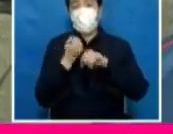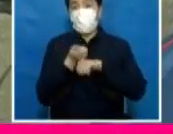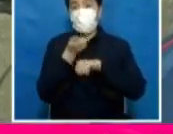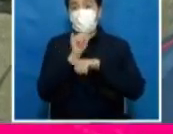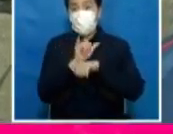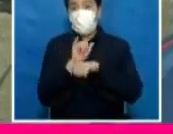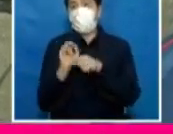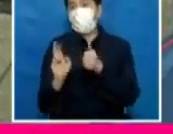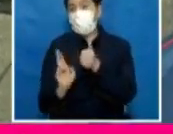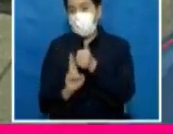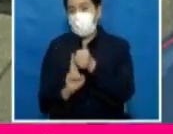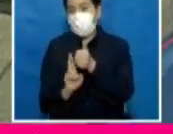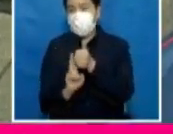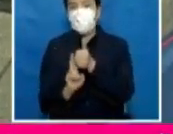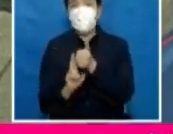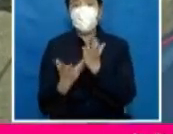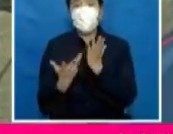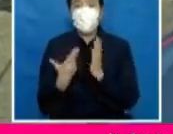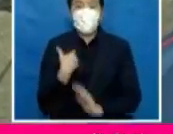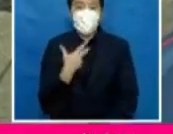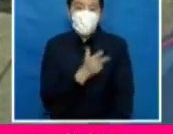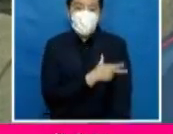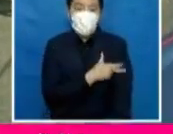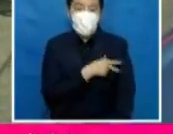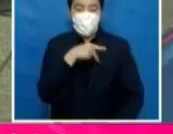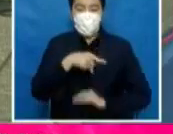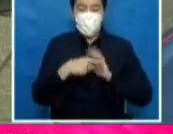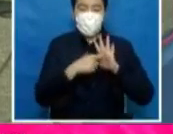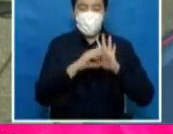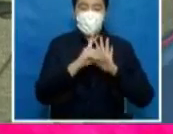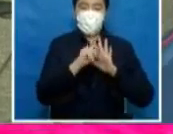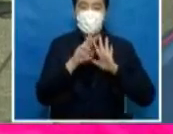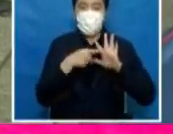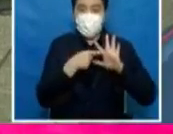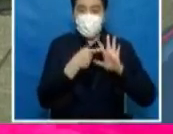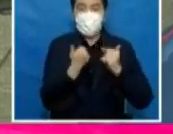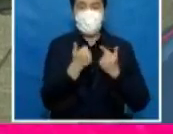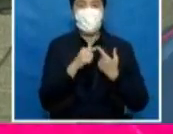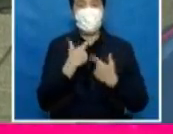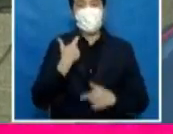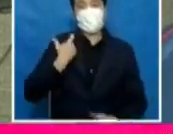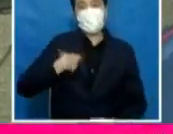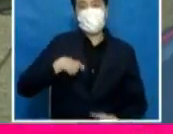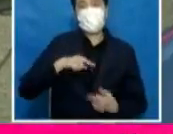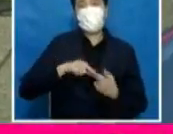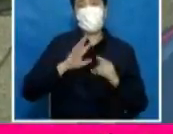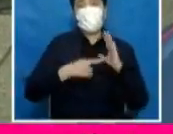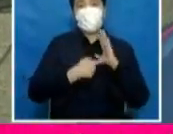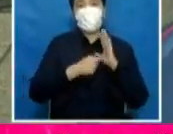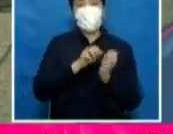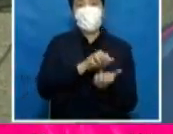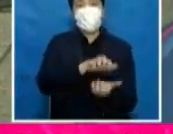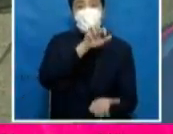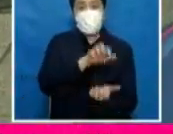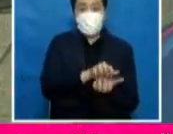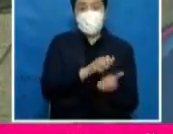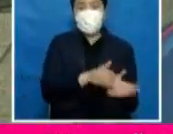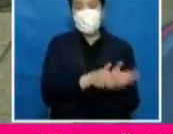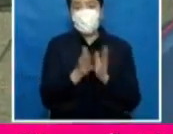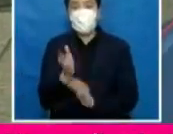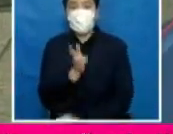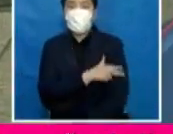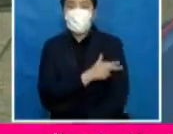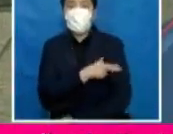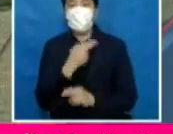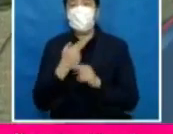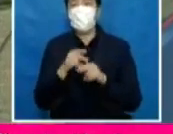พระนครศรีอยุธยาดร.พัชรางชัยวรมุกุลอัยการจังหวัดสมุทรปราการดร.เศรษ